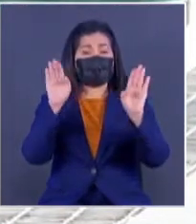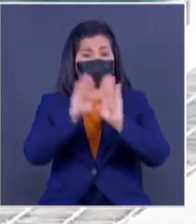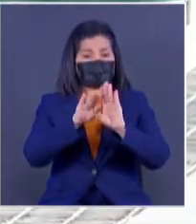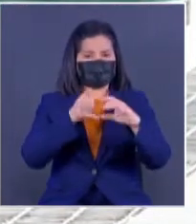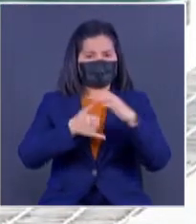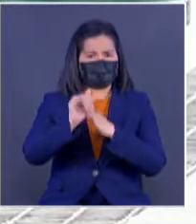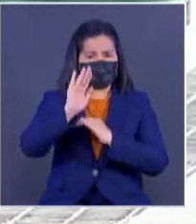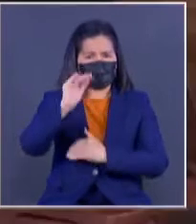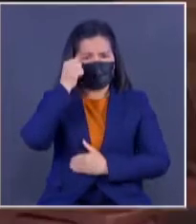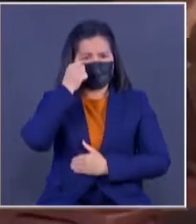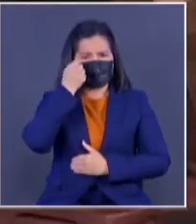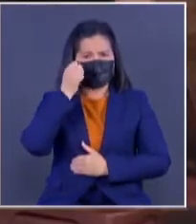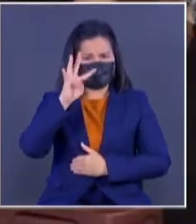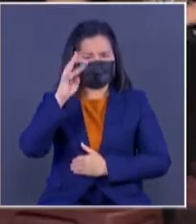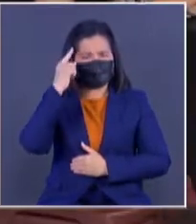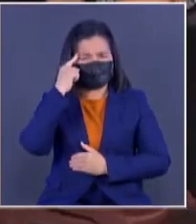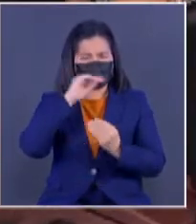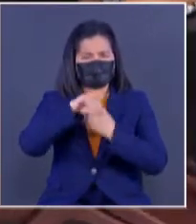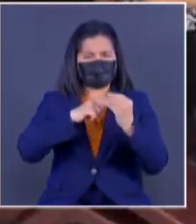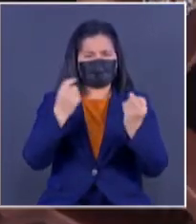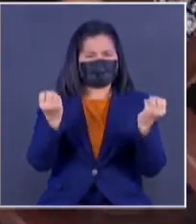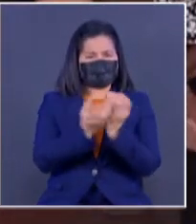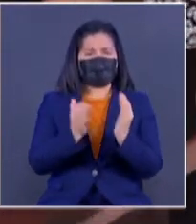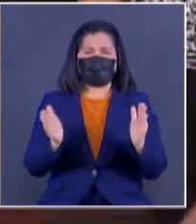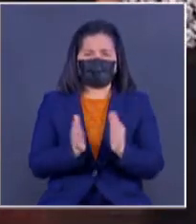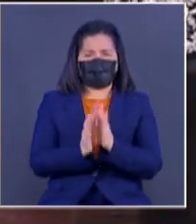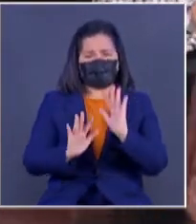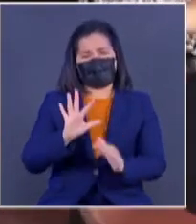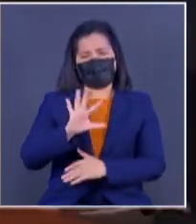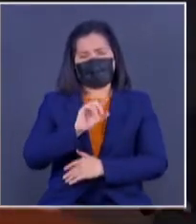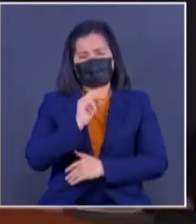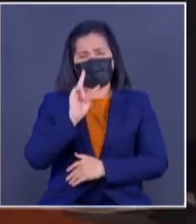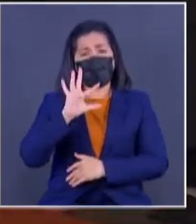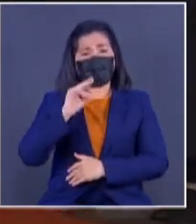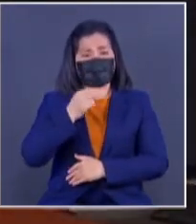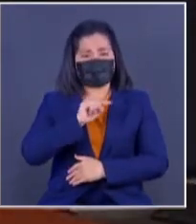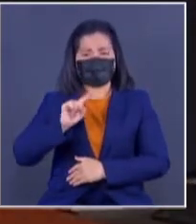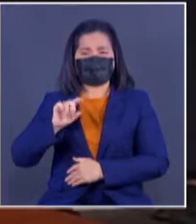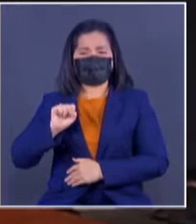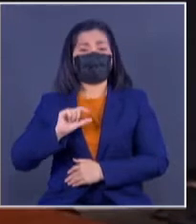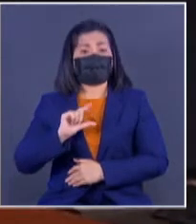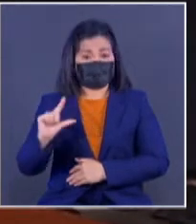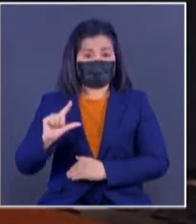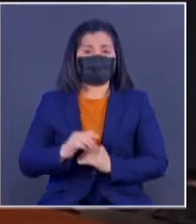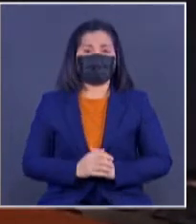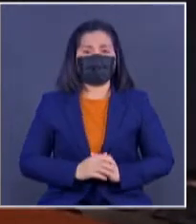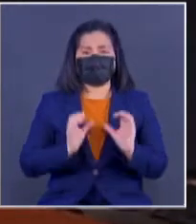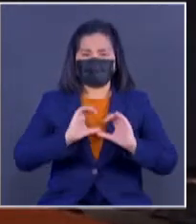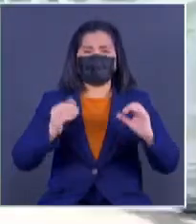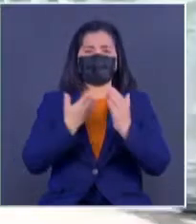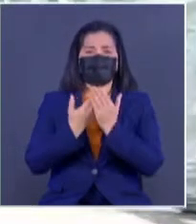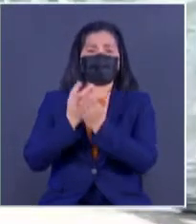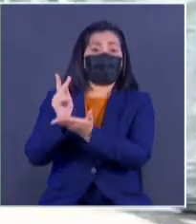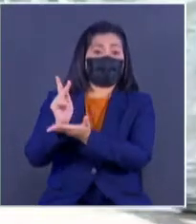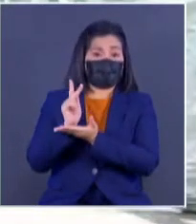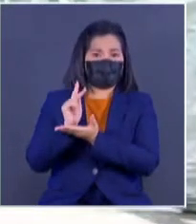วันนี้น่าจะมีความเสียหายทางเศรษฐกิจโดยรวมประมาณสัก 50,000 ถึง 100,000 ล้านบาทอันนี้รัฐบาลเองก็ต้องใช้เงินกู้